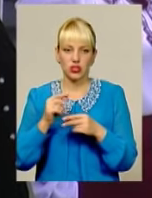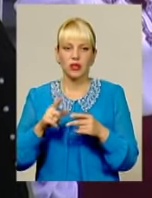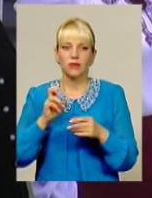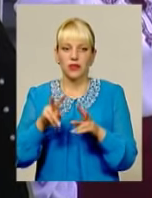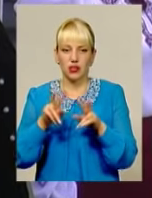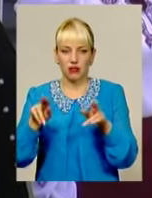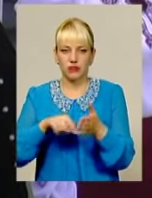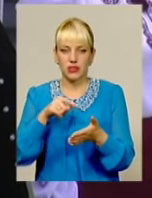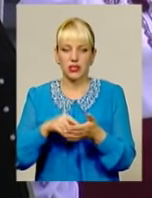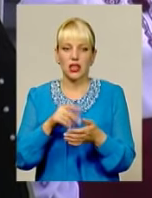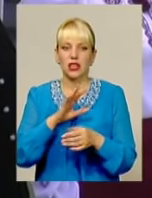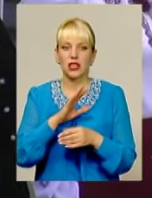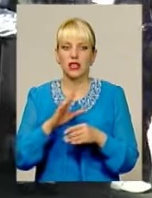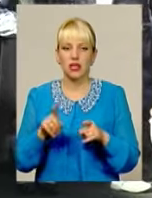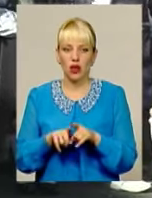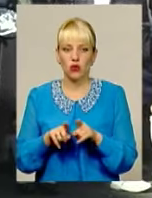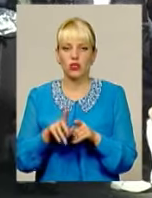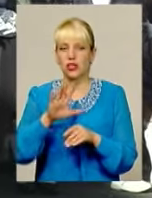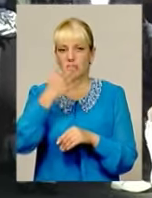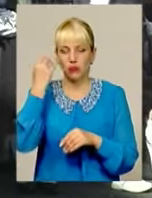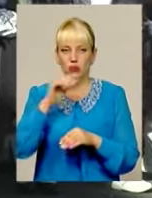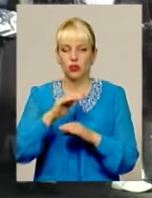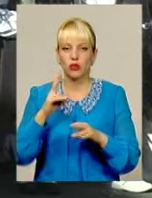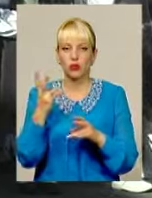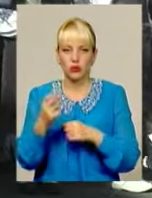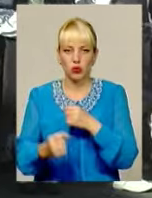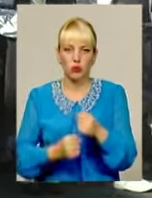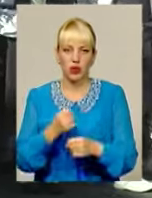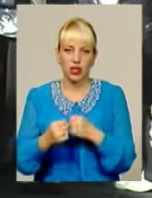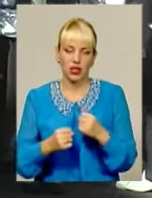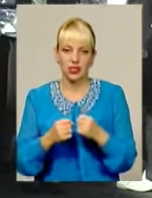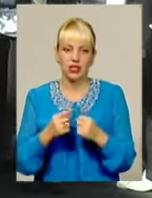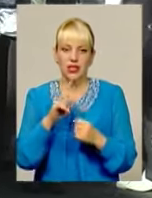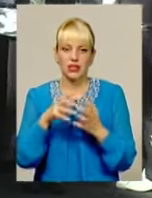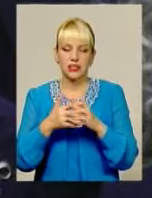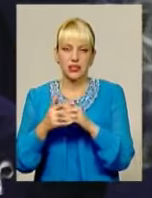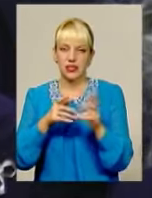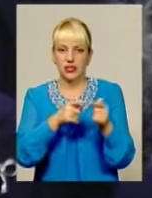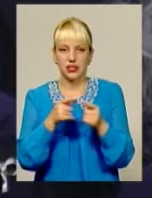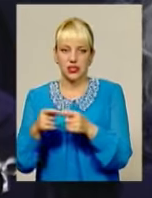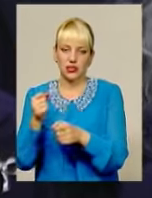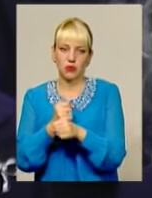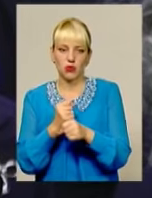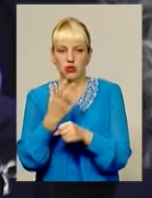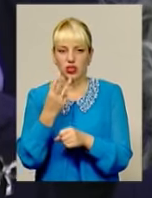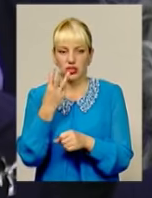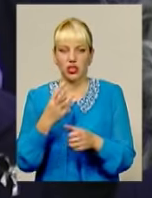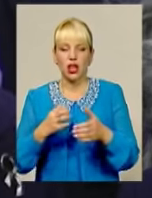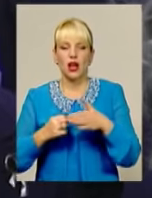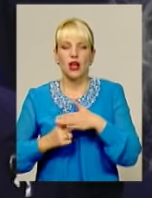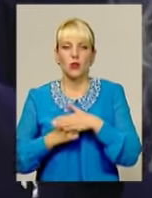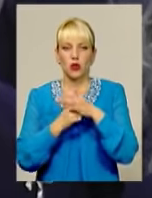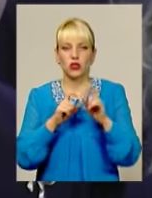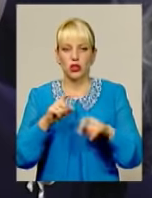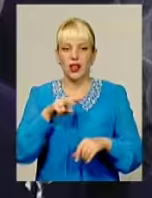про тих учнів, яким до школи не один кілометр. Загалом в області з початком нового навчального року запрацювали ще три опорні школи – у